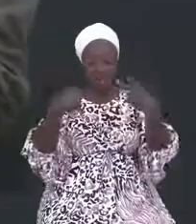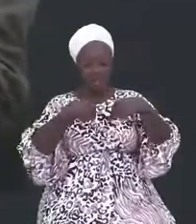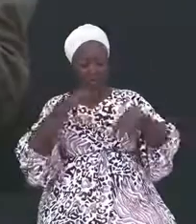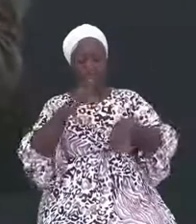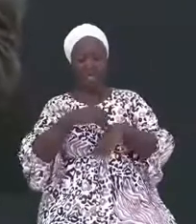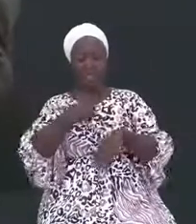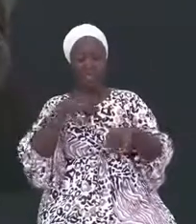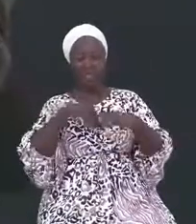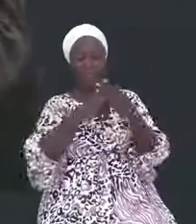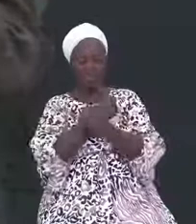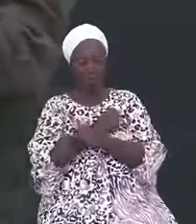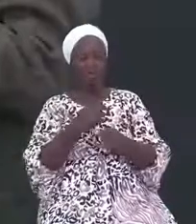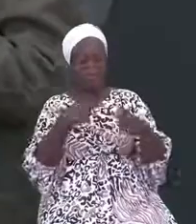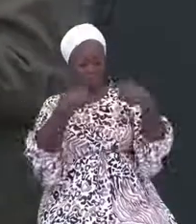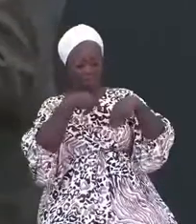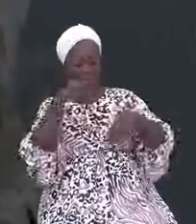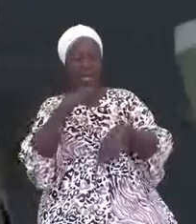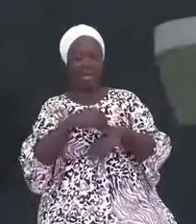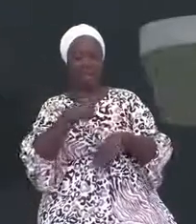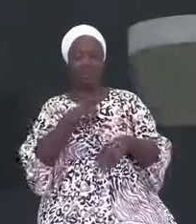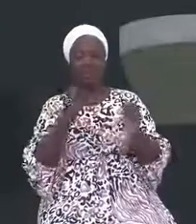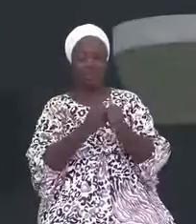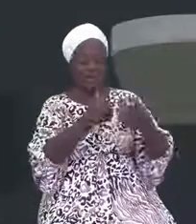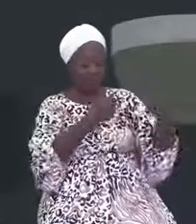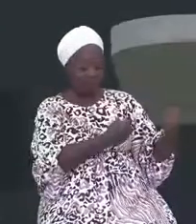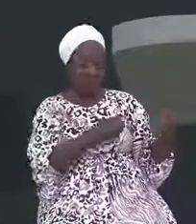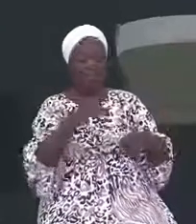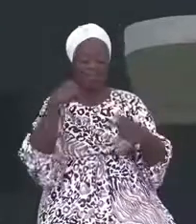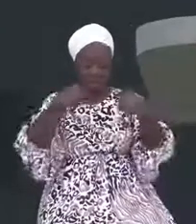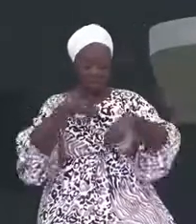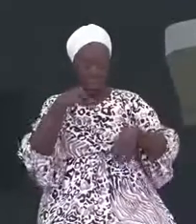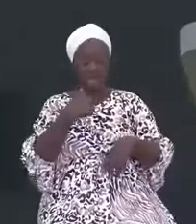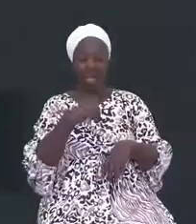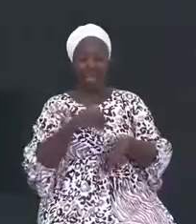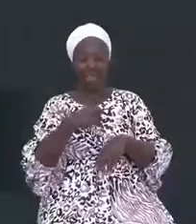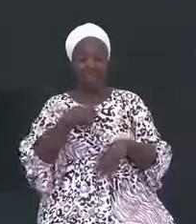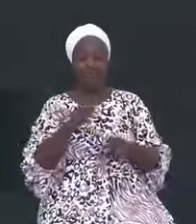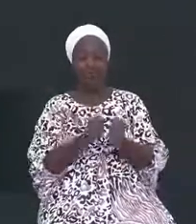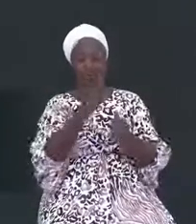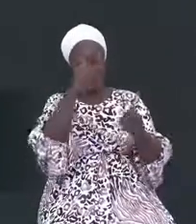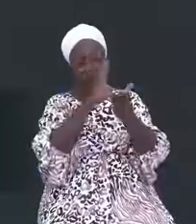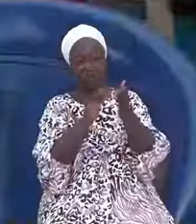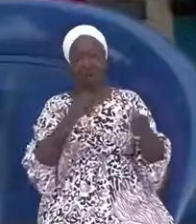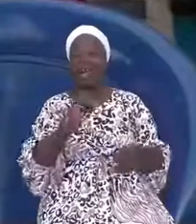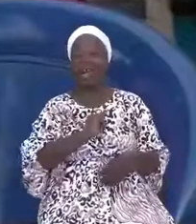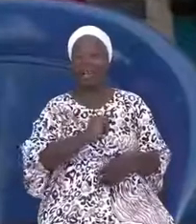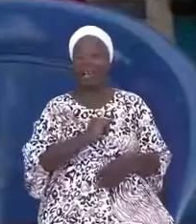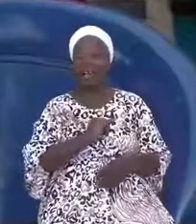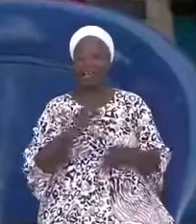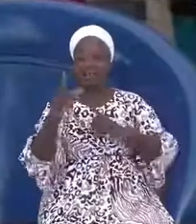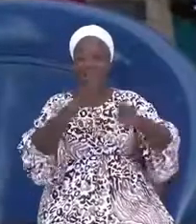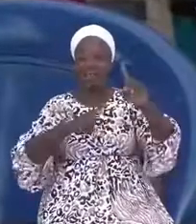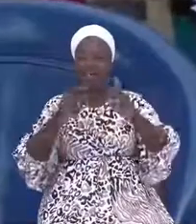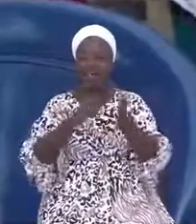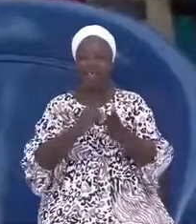regarde avec confiance. Il me regarde avec foi. Je veux que Jésus me regarde. Il va